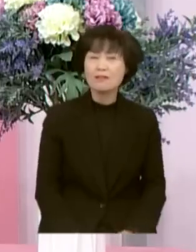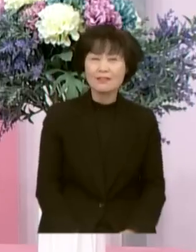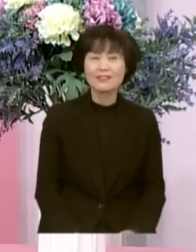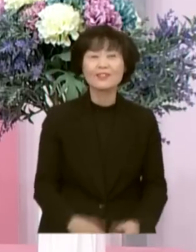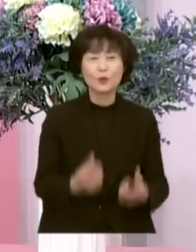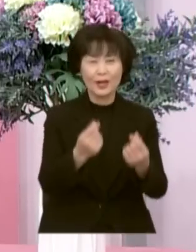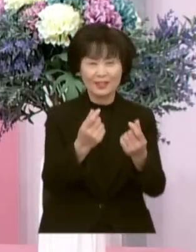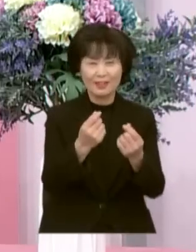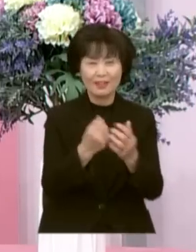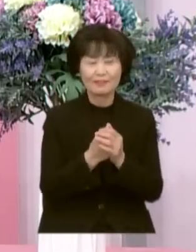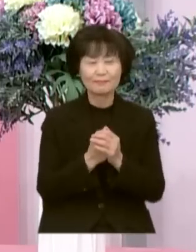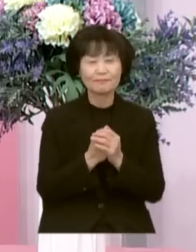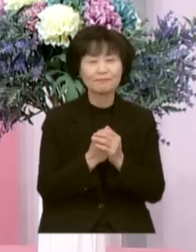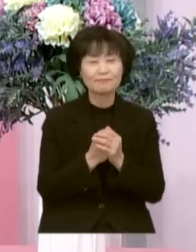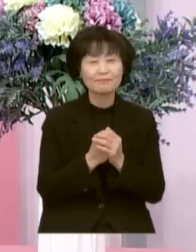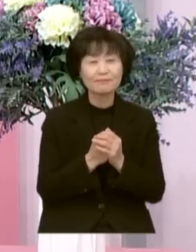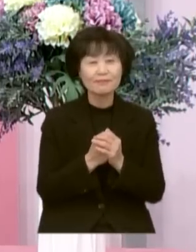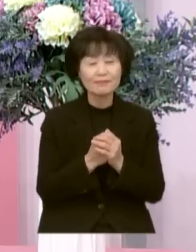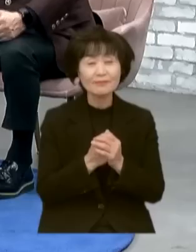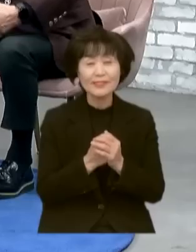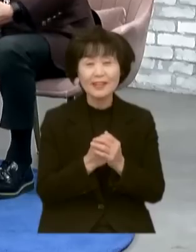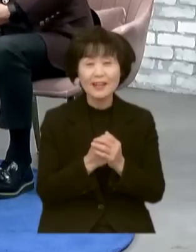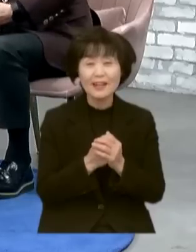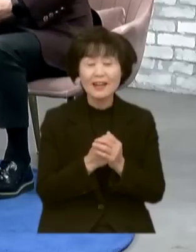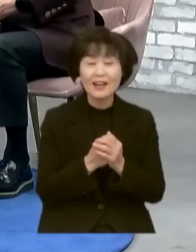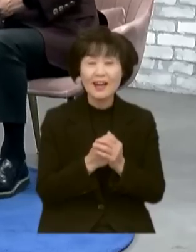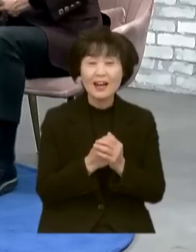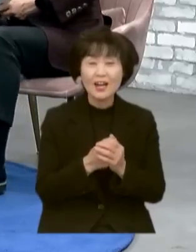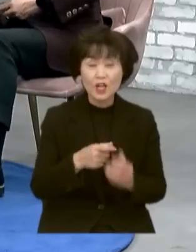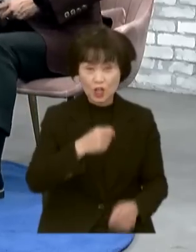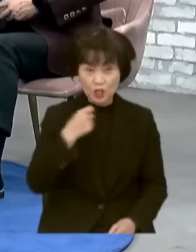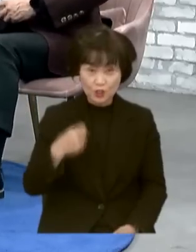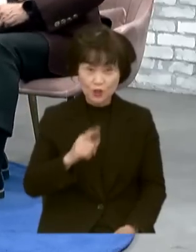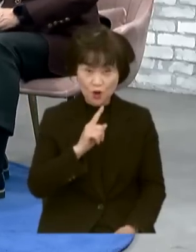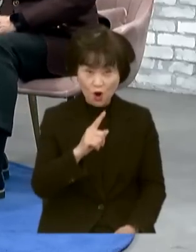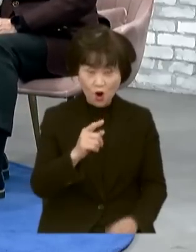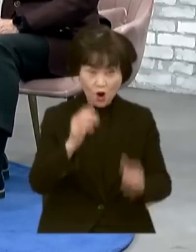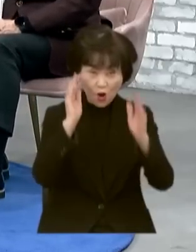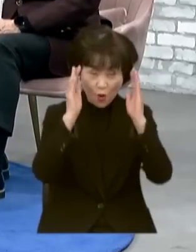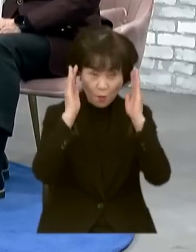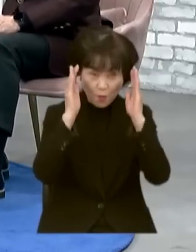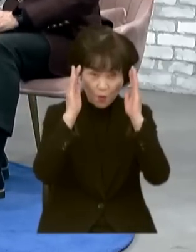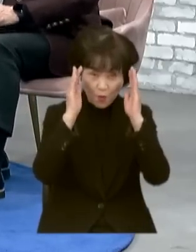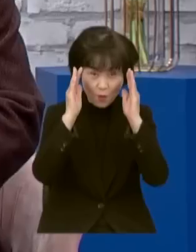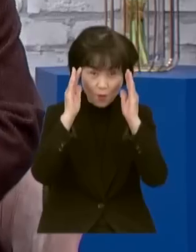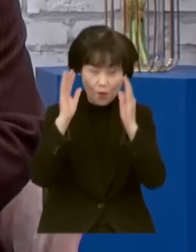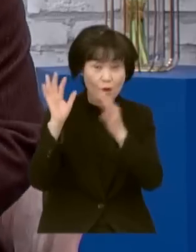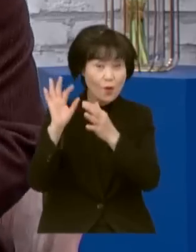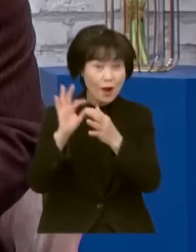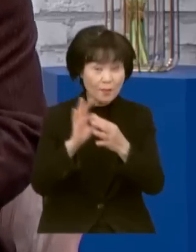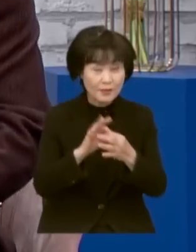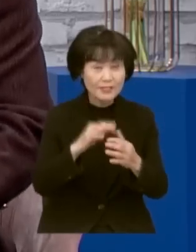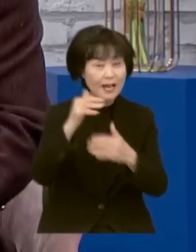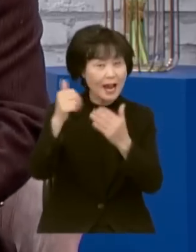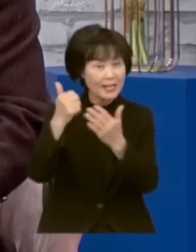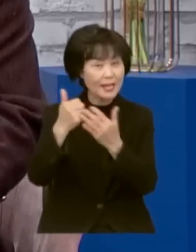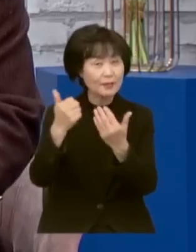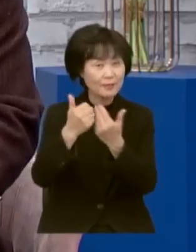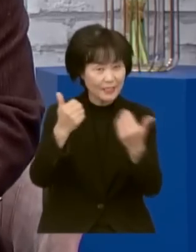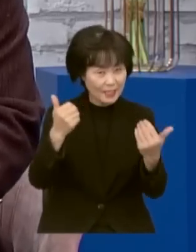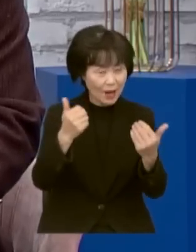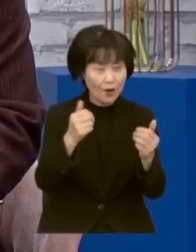딱 오버랩 되면서 딱 저였어요. 그러면은 이제 중국어과 공부하면서 하나님도 떠났고 그리고 아까 잠깐 얘기했지만